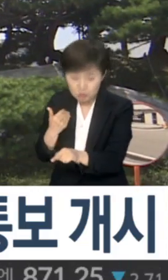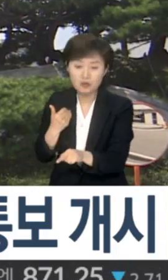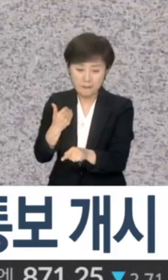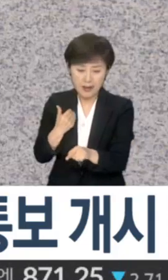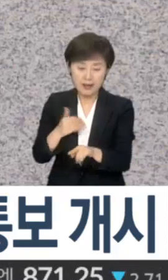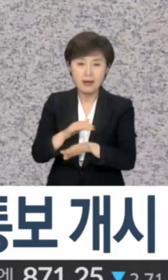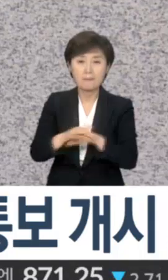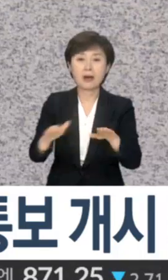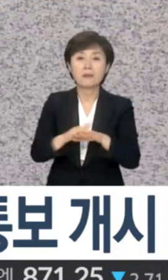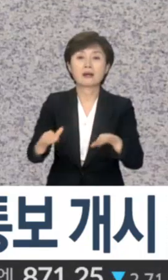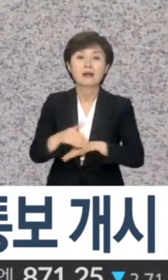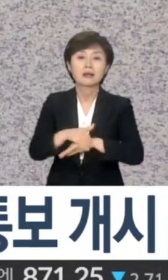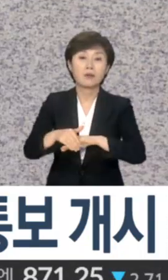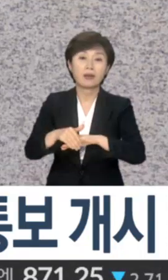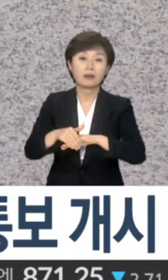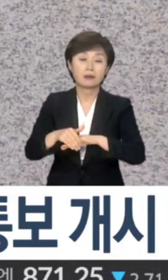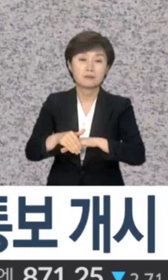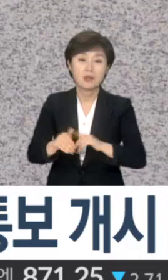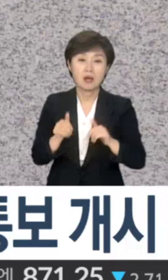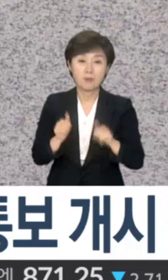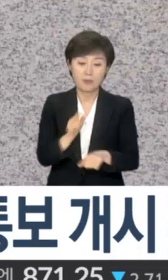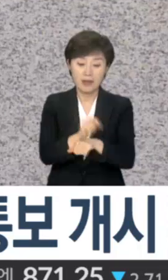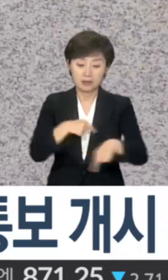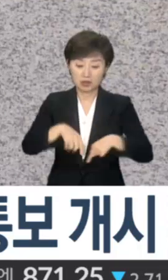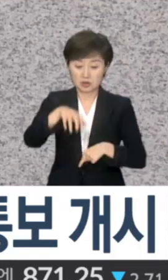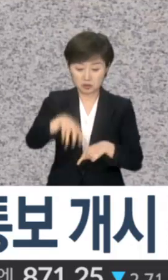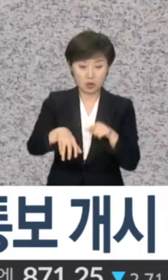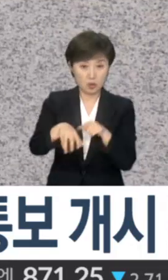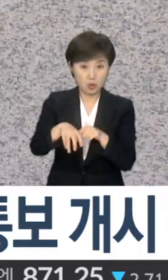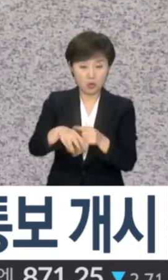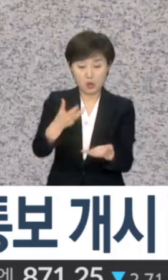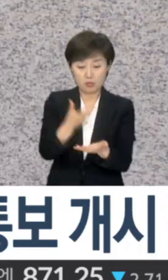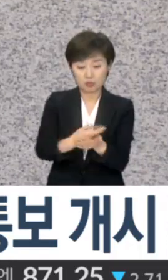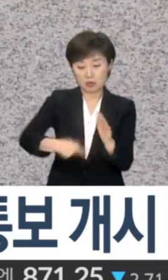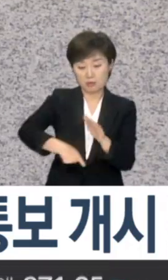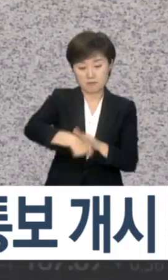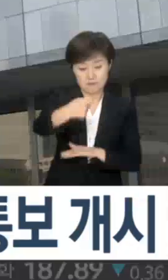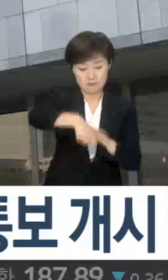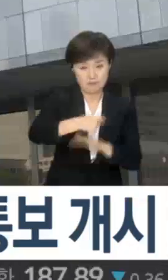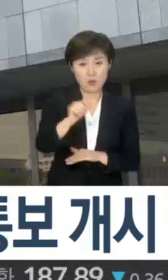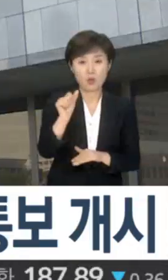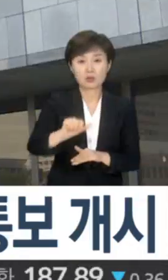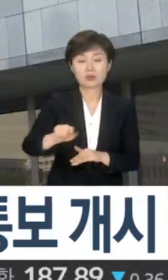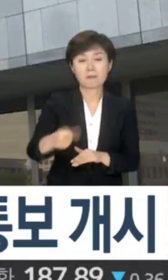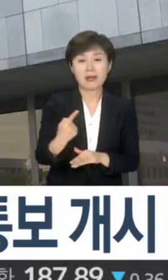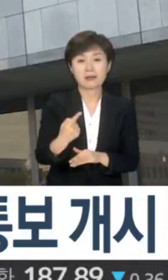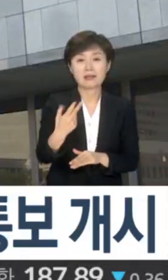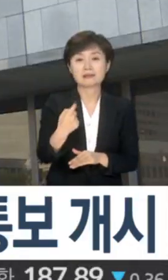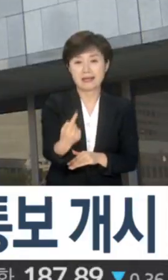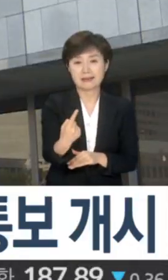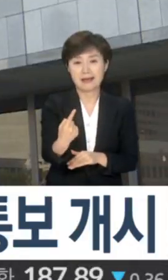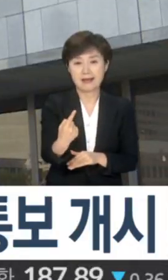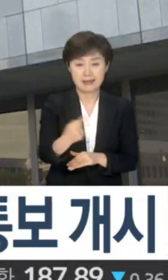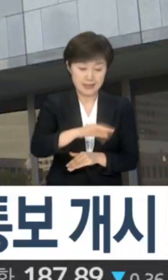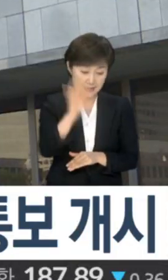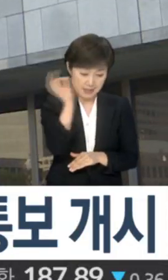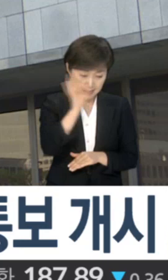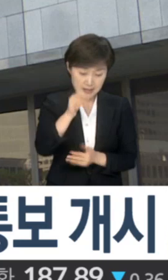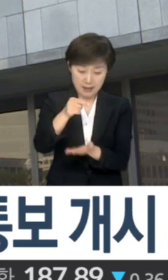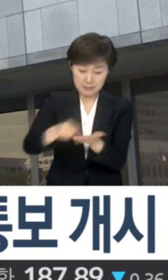수습에 착수했습니다. 법원 행정처가 유출된 것으로 확인된 문서 5,171개의 제출자를 추적해서